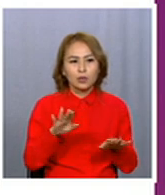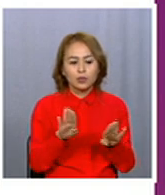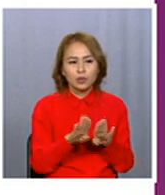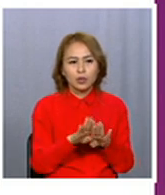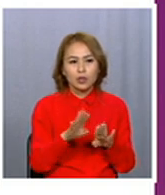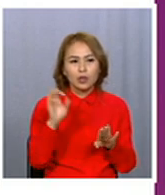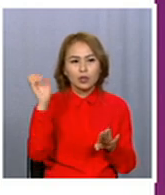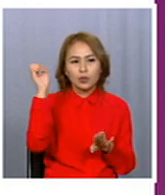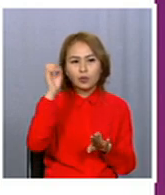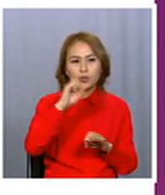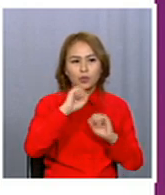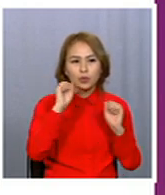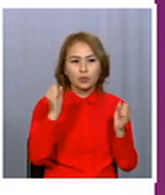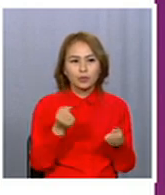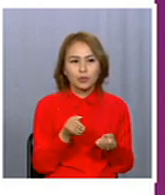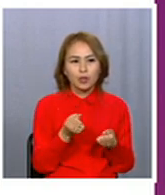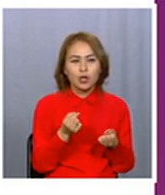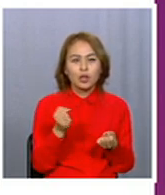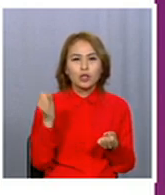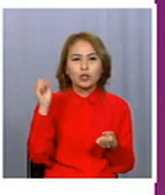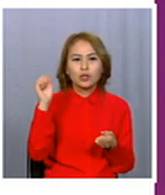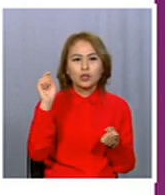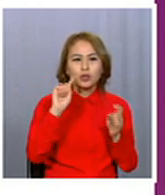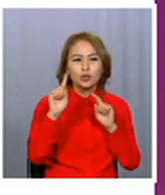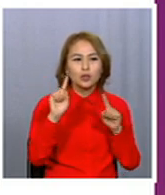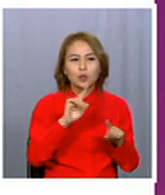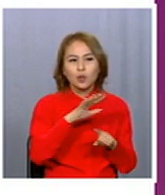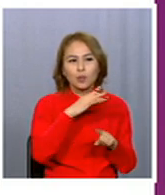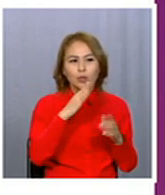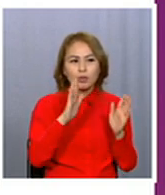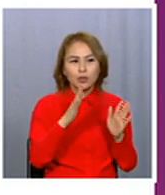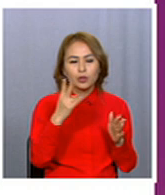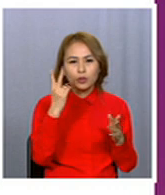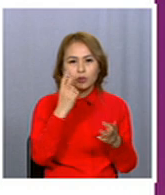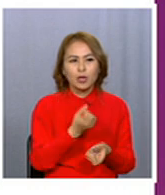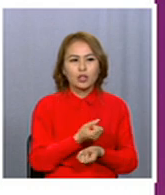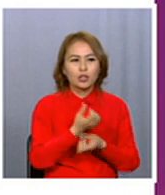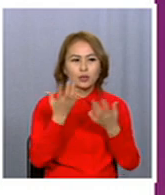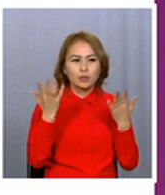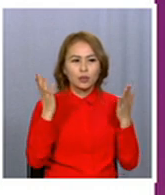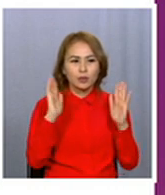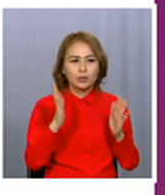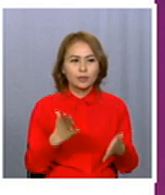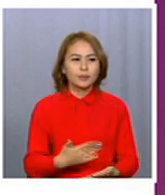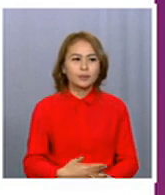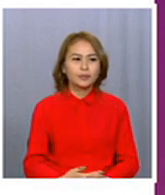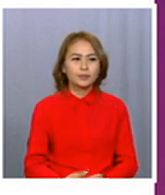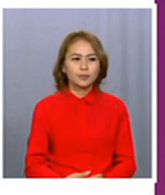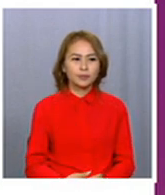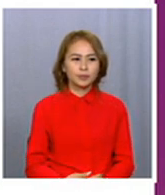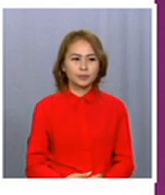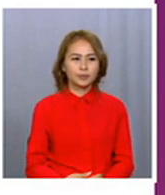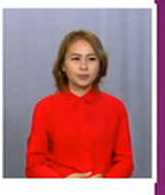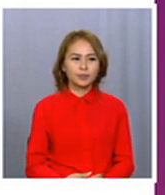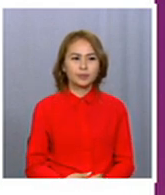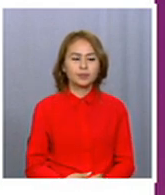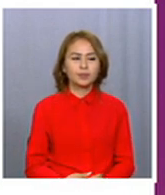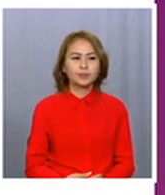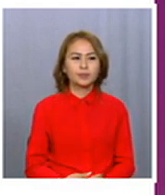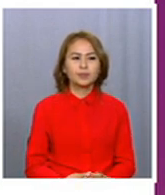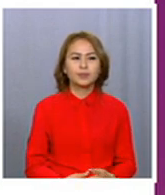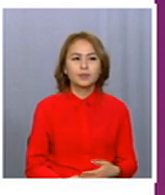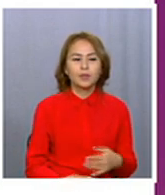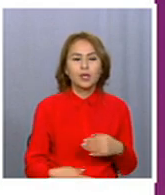туса, күн суық болады. Жұлдыз көп болса, күн ашық болады. Халық айтса,